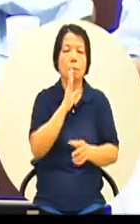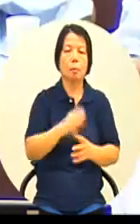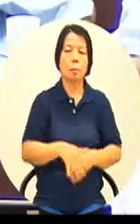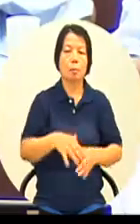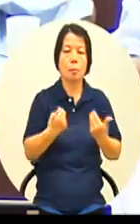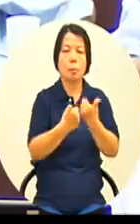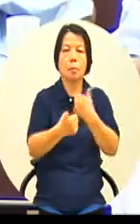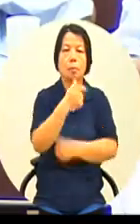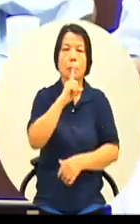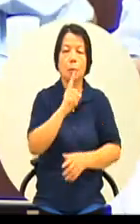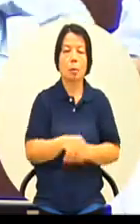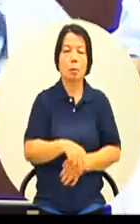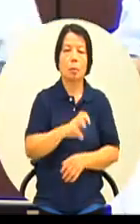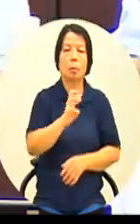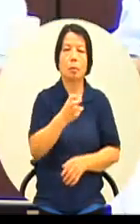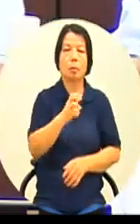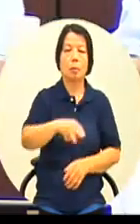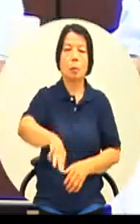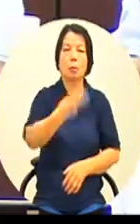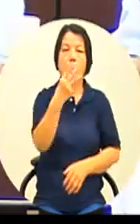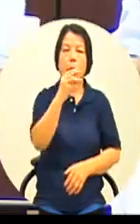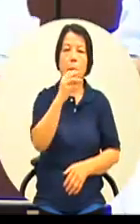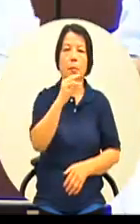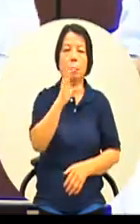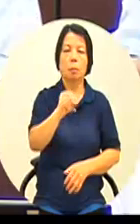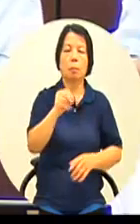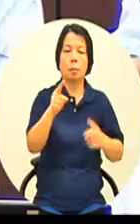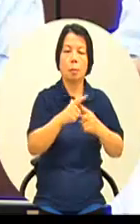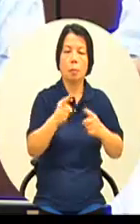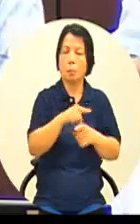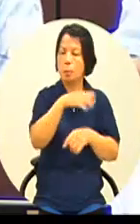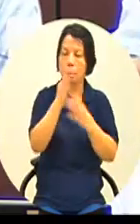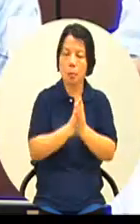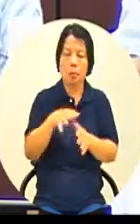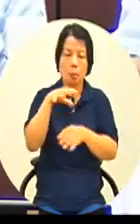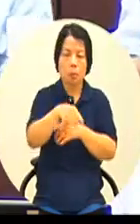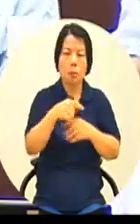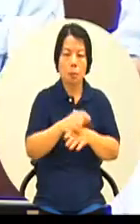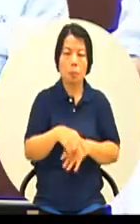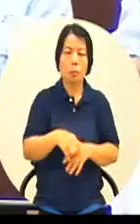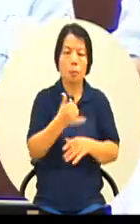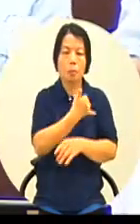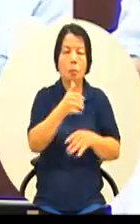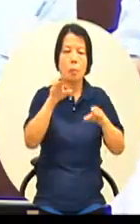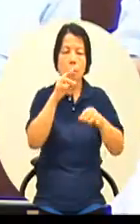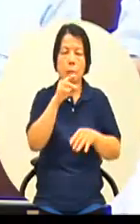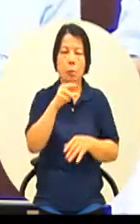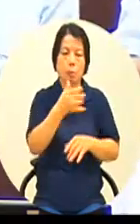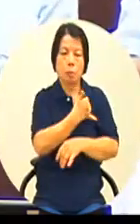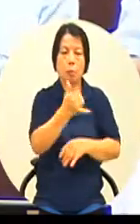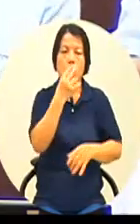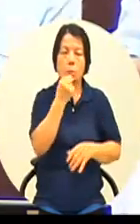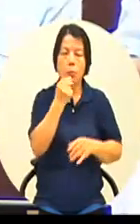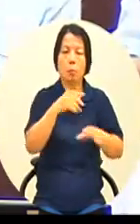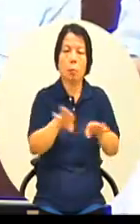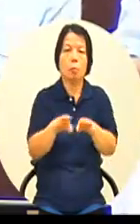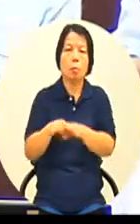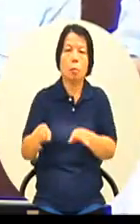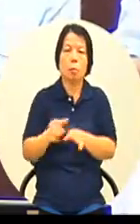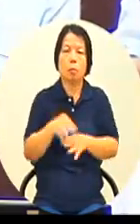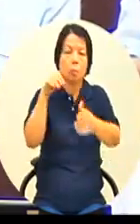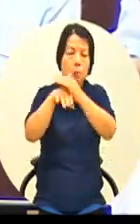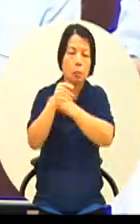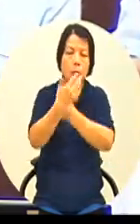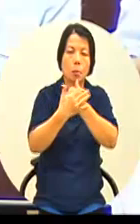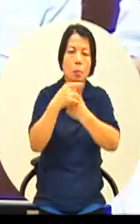员所讲的，300几万人，大概350万人左右拢在家，包括伊的假日市集，包括伊的仓库的保存，这是为